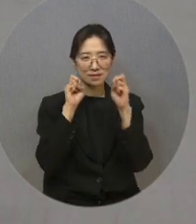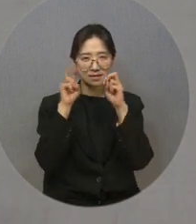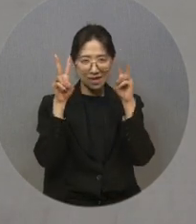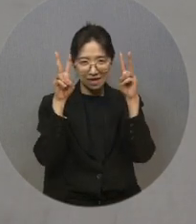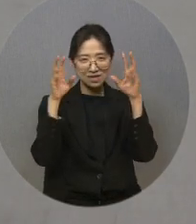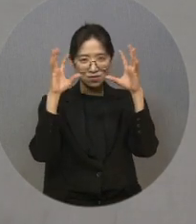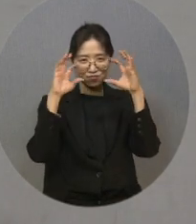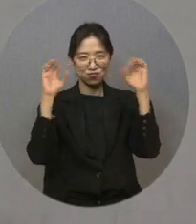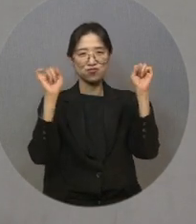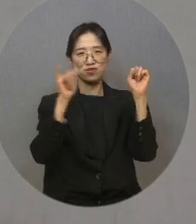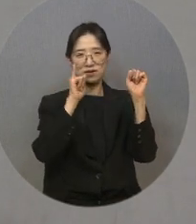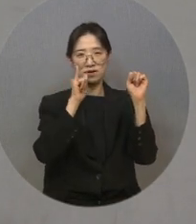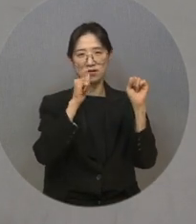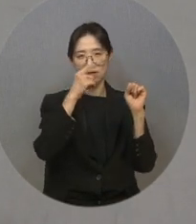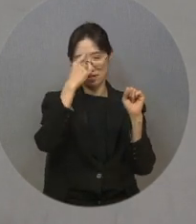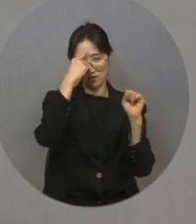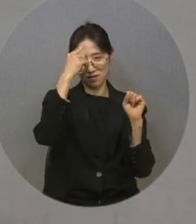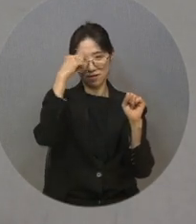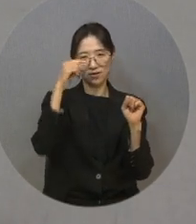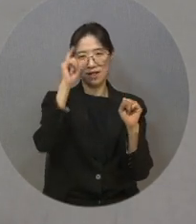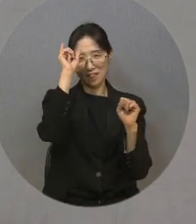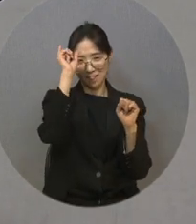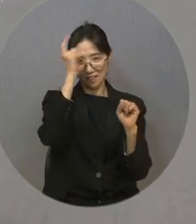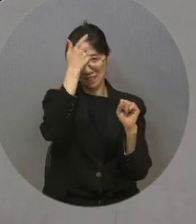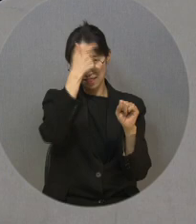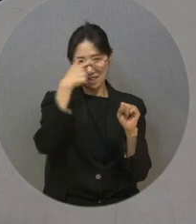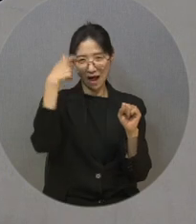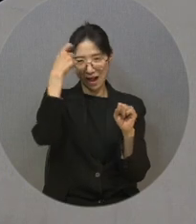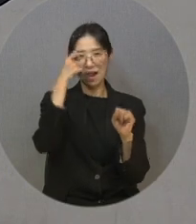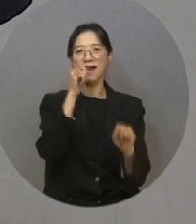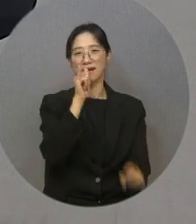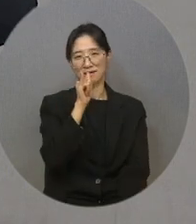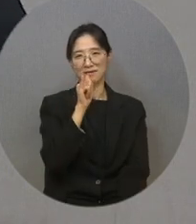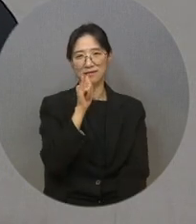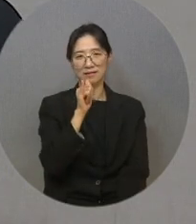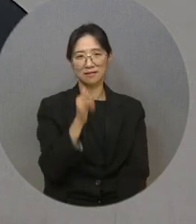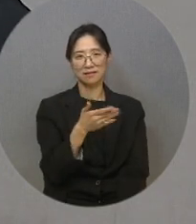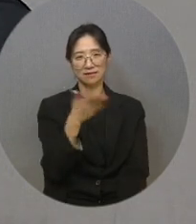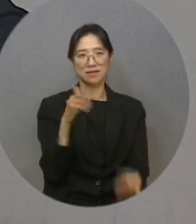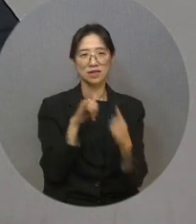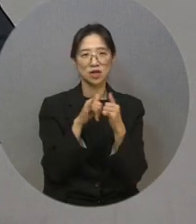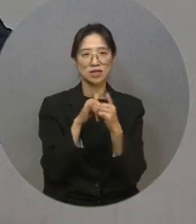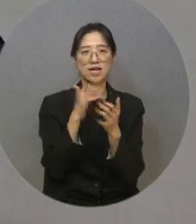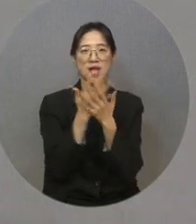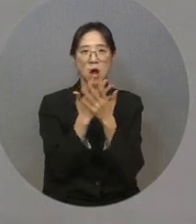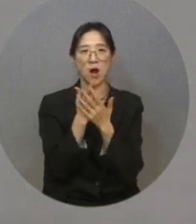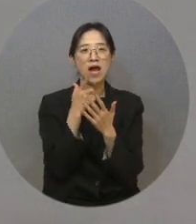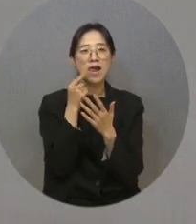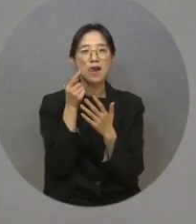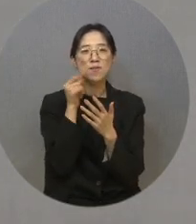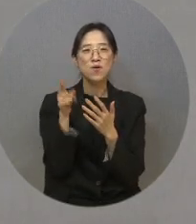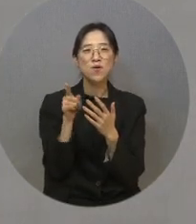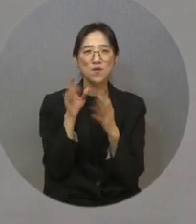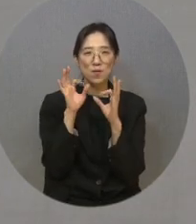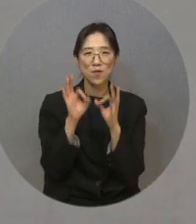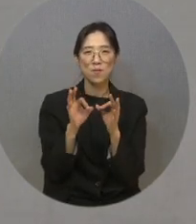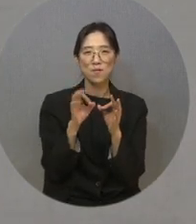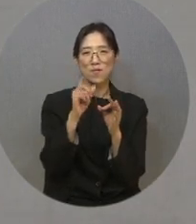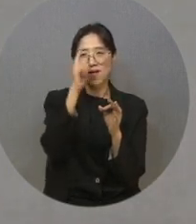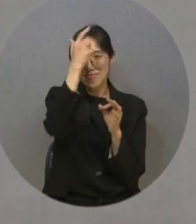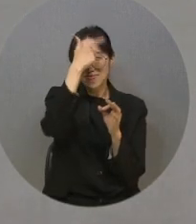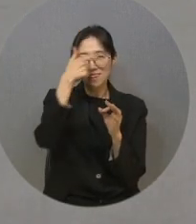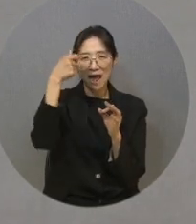사슴뿔을 가지고 있고 여기 풍부에 초생딸을 걸고 있습니다. 여러분들 전쟁 영화, 일본 영화 보다 보면 장수들이 초생딸